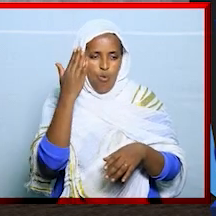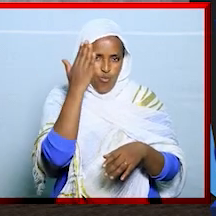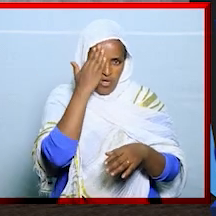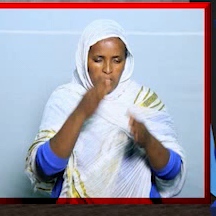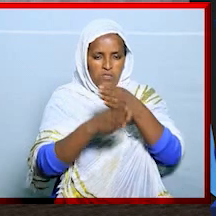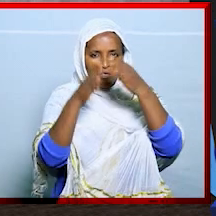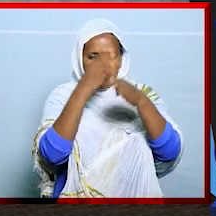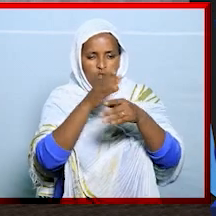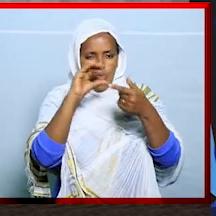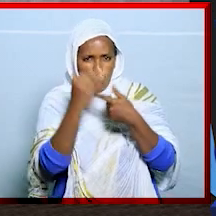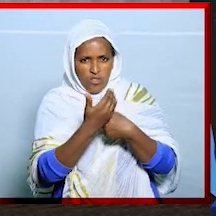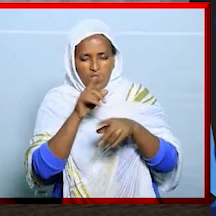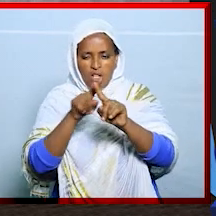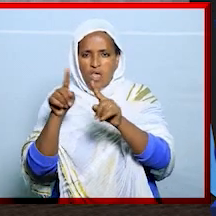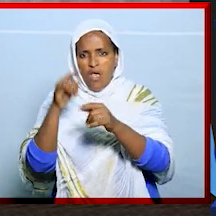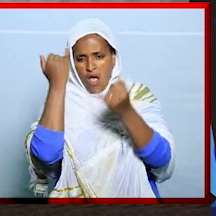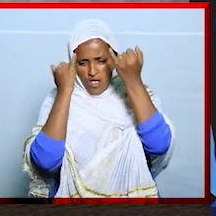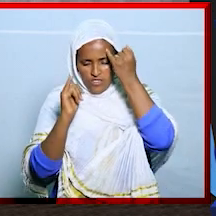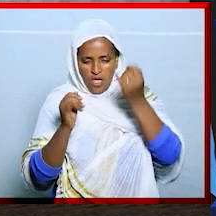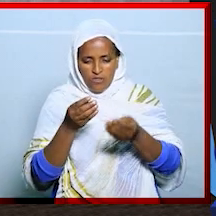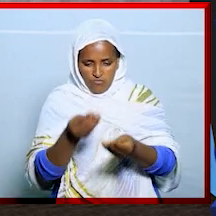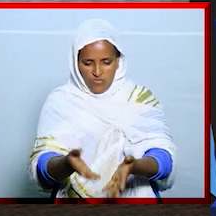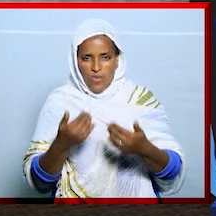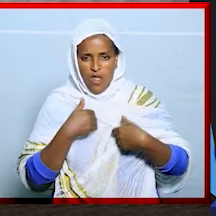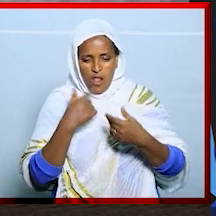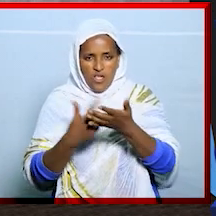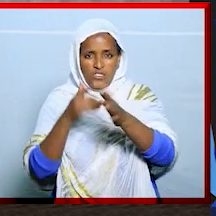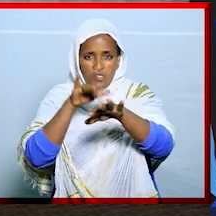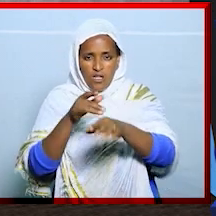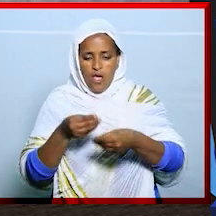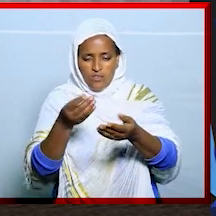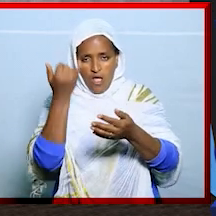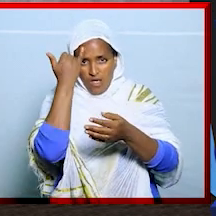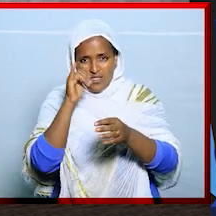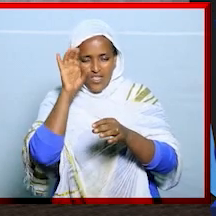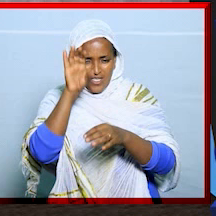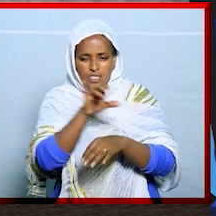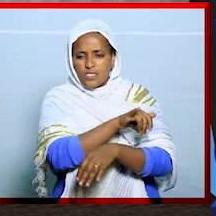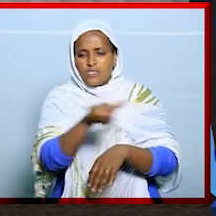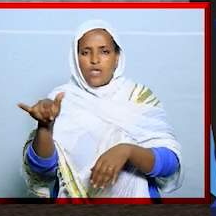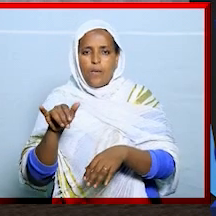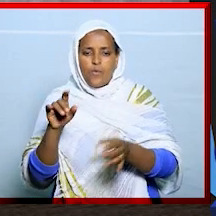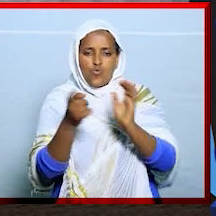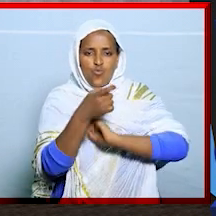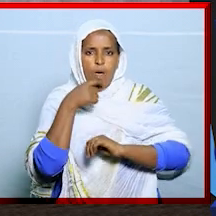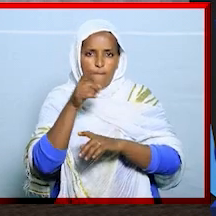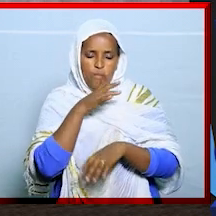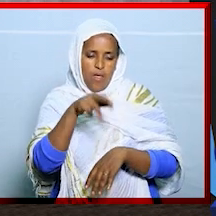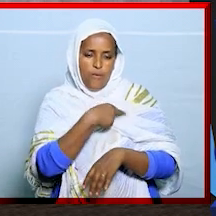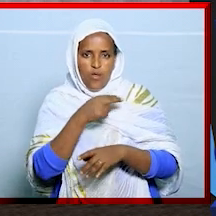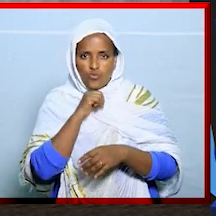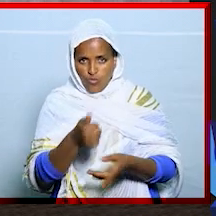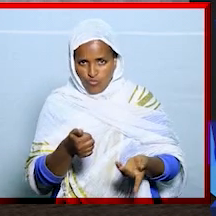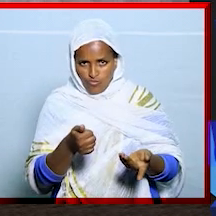እንደየጸጋቸው እንደየእውቀታቸው የተለያየ አስተያየቶች ይሰጡባቸዋል። በዚህ ላይ የሚሰጡ አስተያየቶች የግድ አንድ አይነት ይሁኑ አይባሉ፣